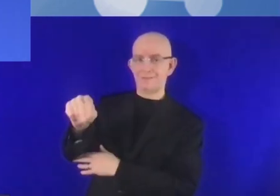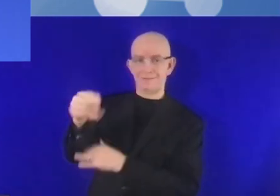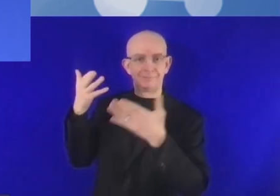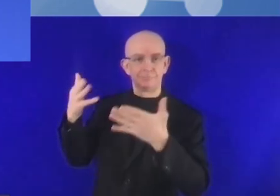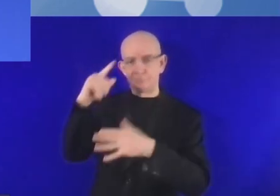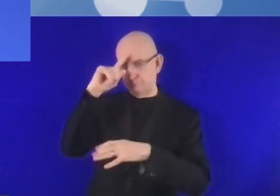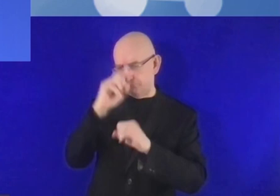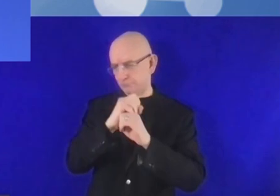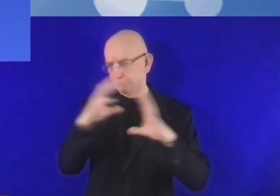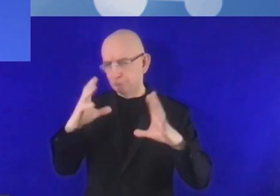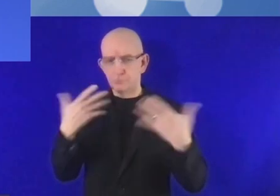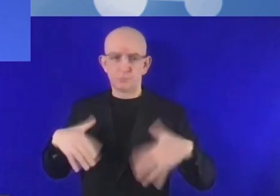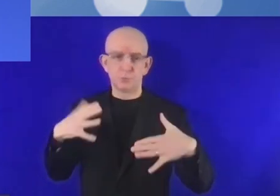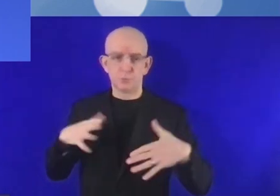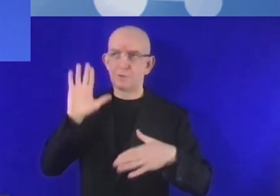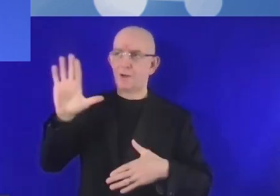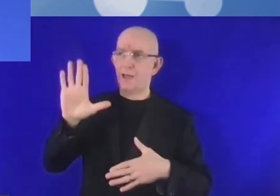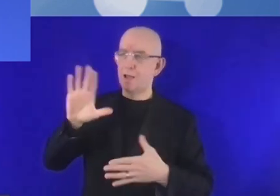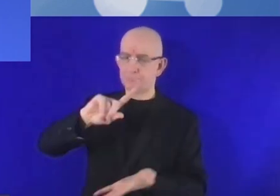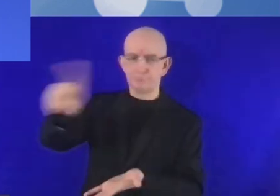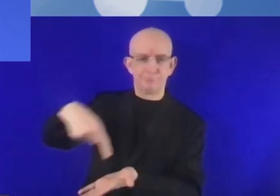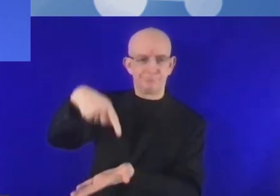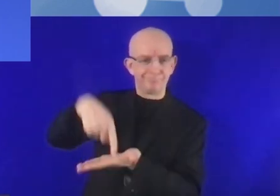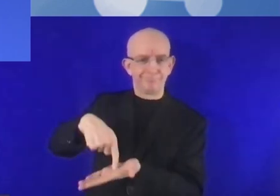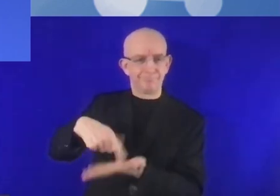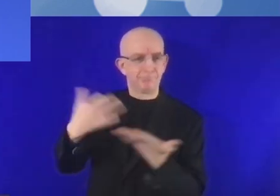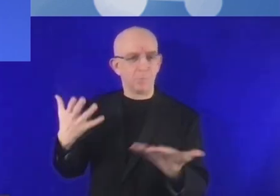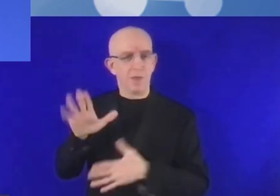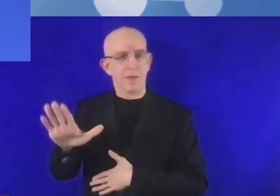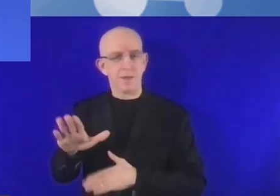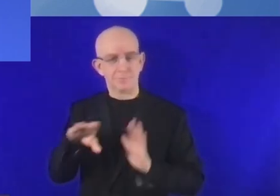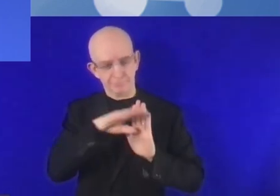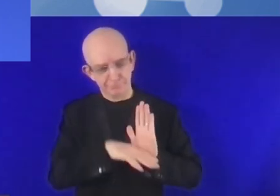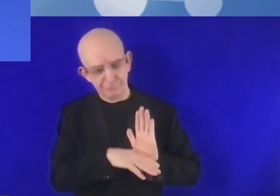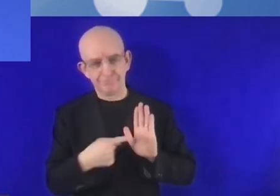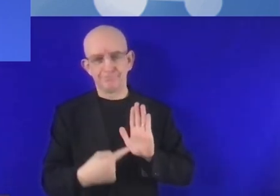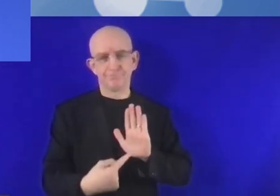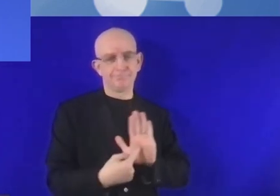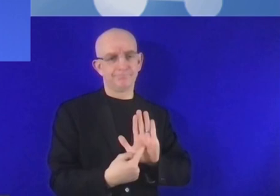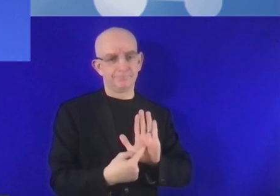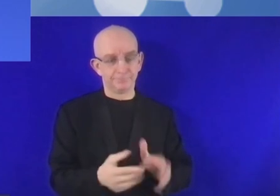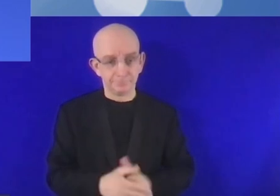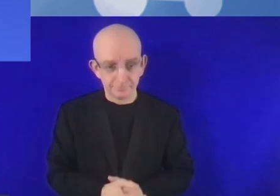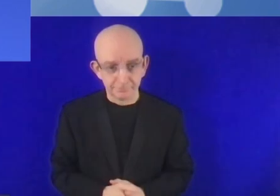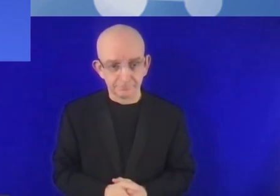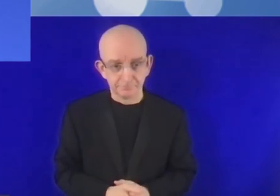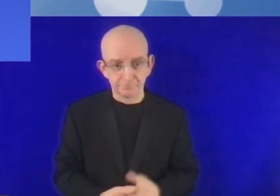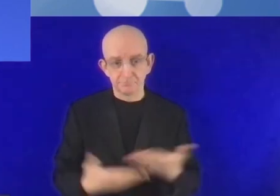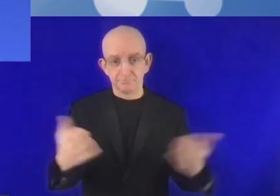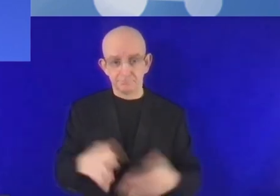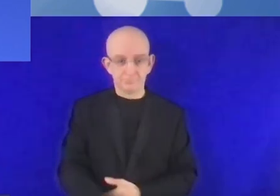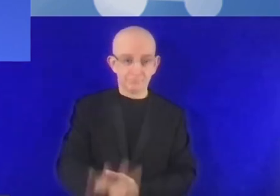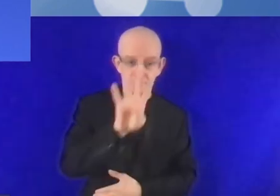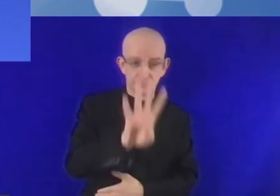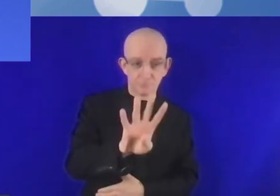osób zarejestrowanych on-site, czyli do obecności tutaj z nami fizycznej, z wielu kontynentów,